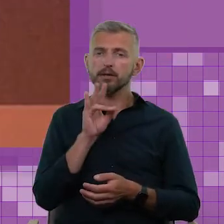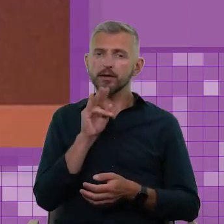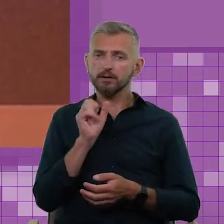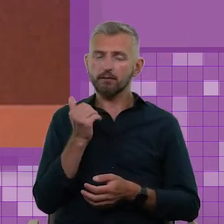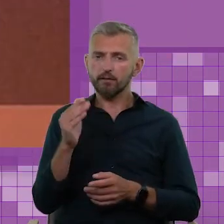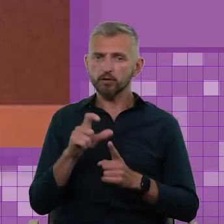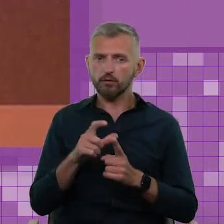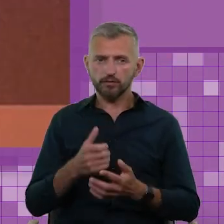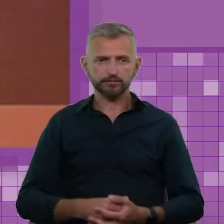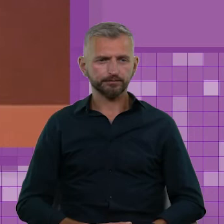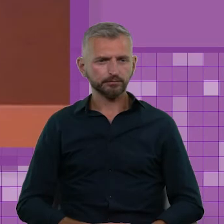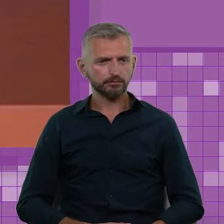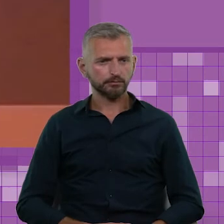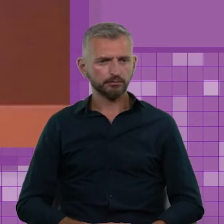слово.